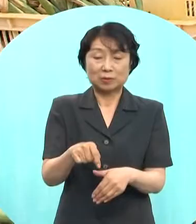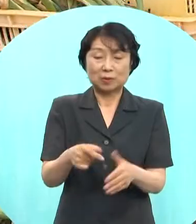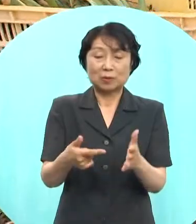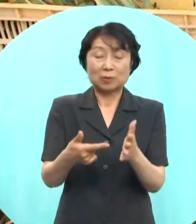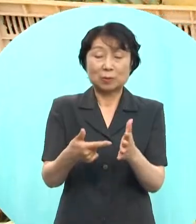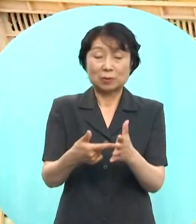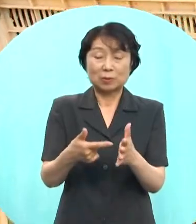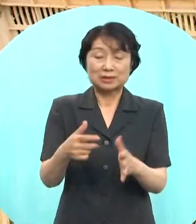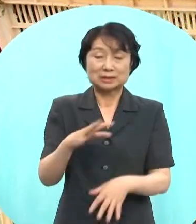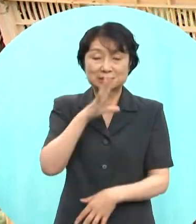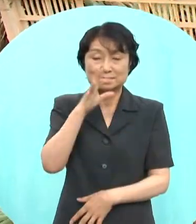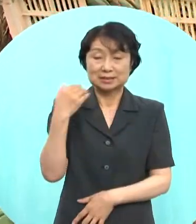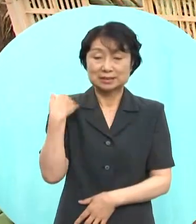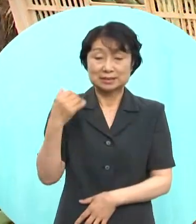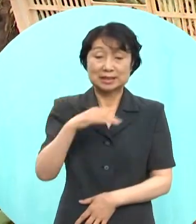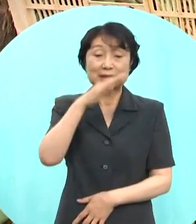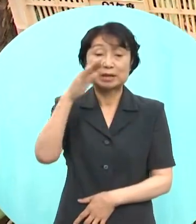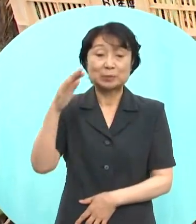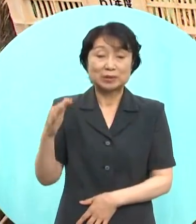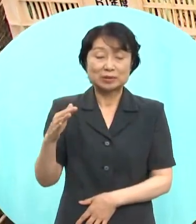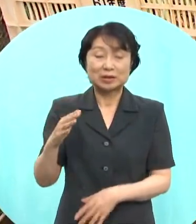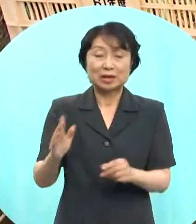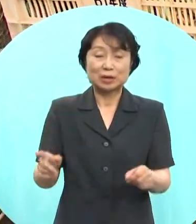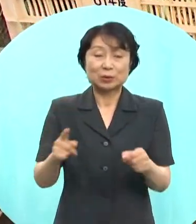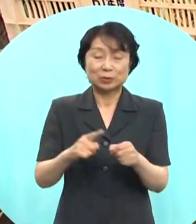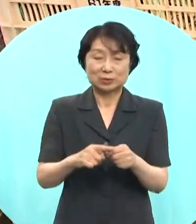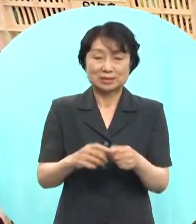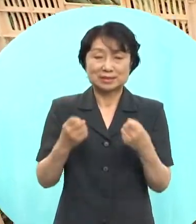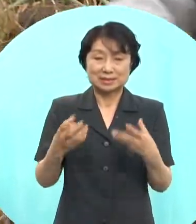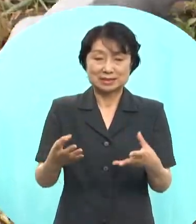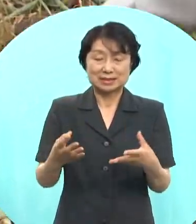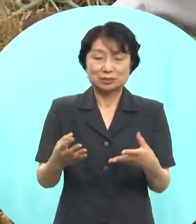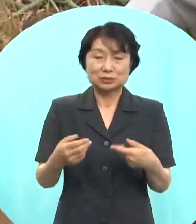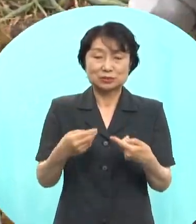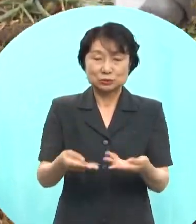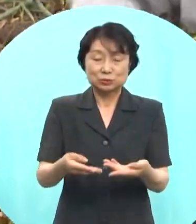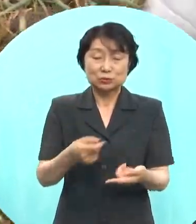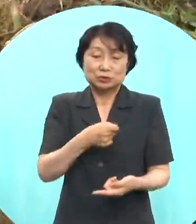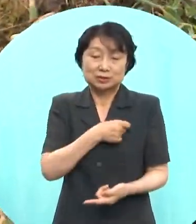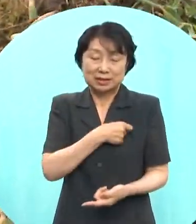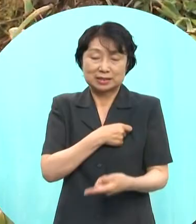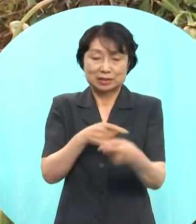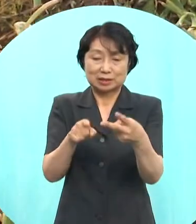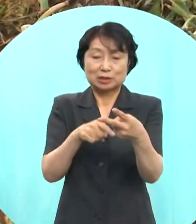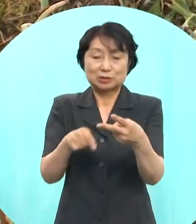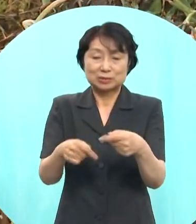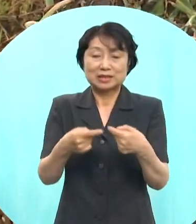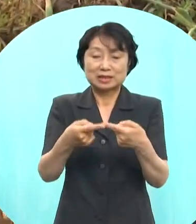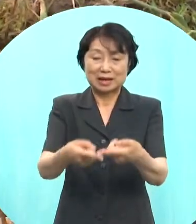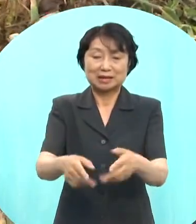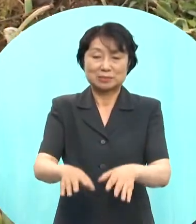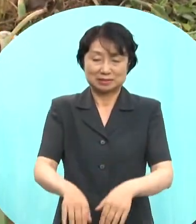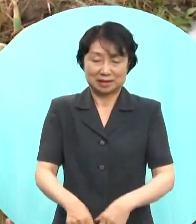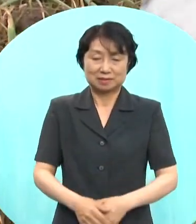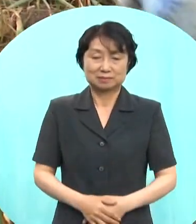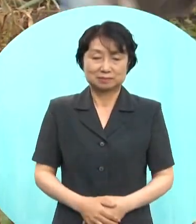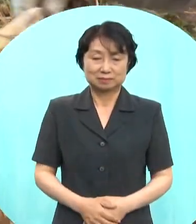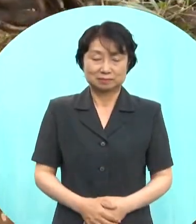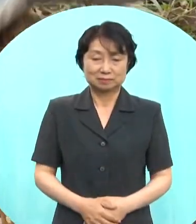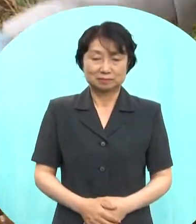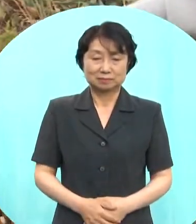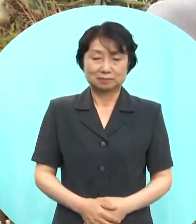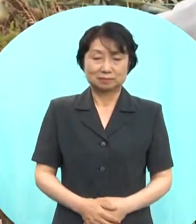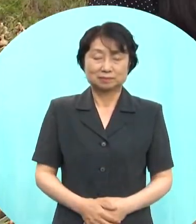ここ農事組合法人片山では今年2名の新入社員が入りました。